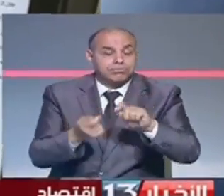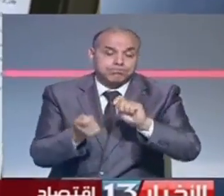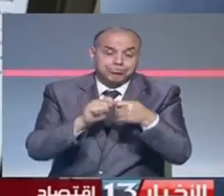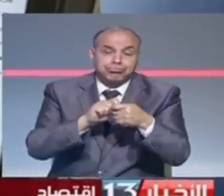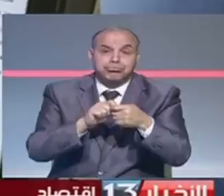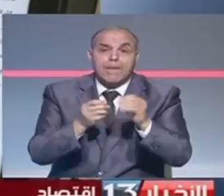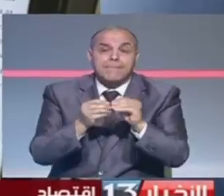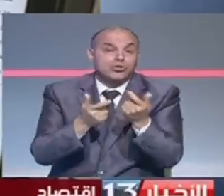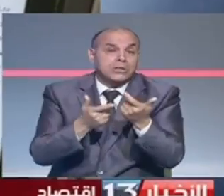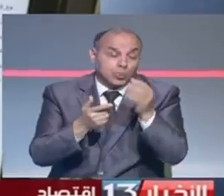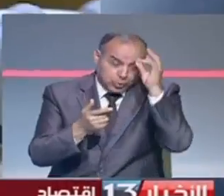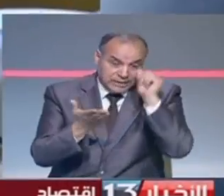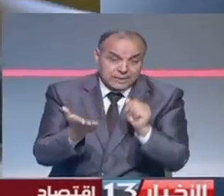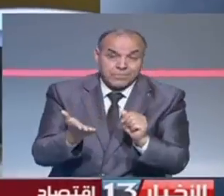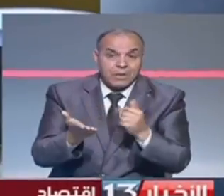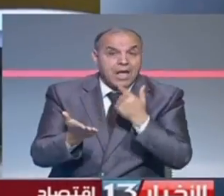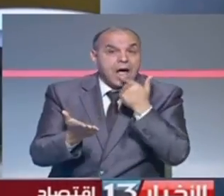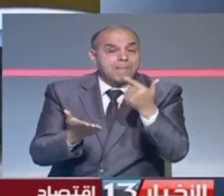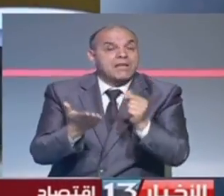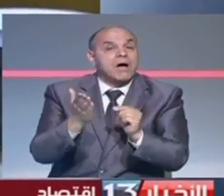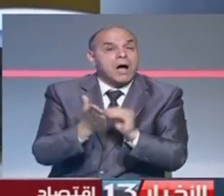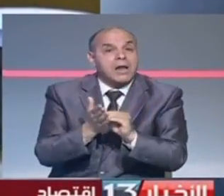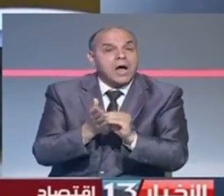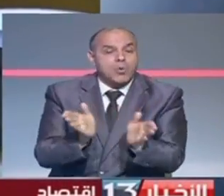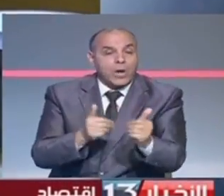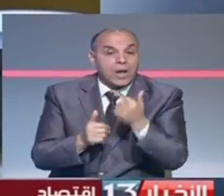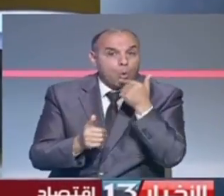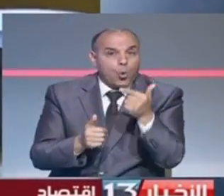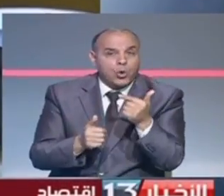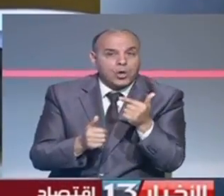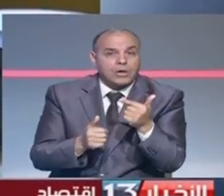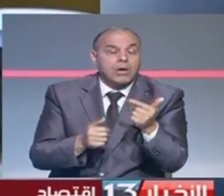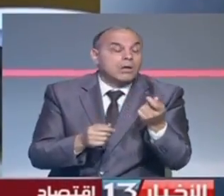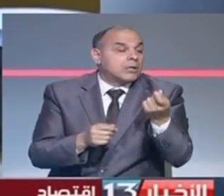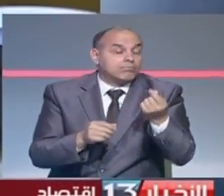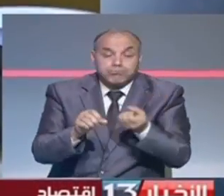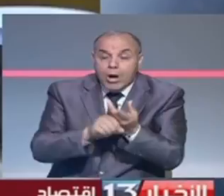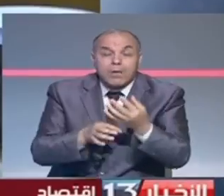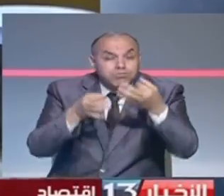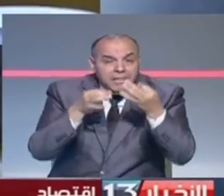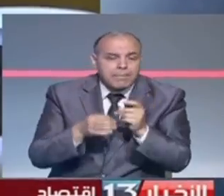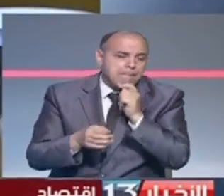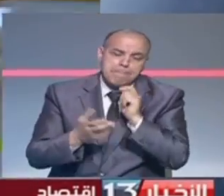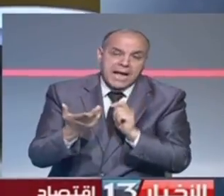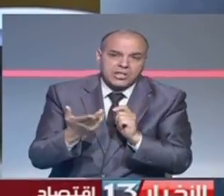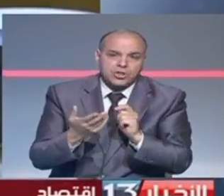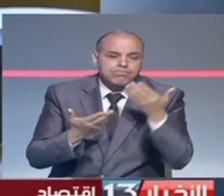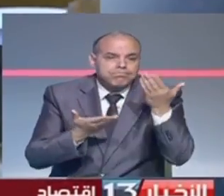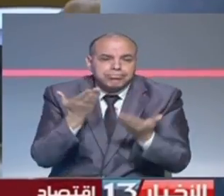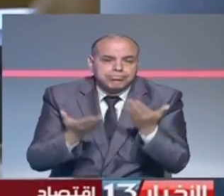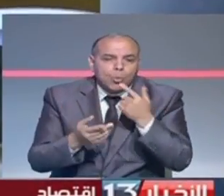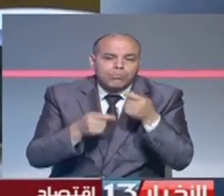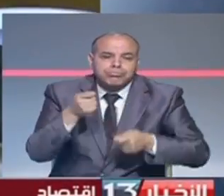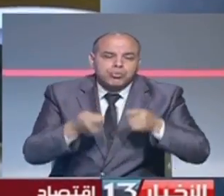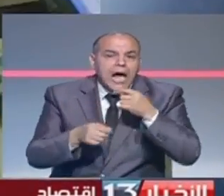الوضع الائتماني للبلاد ومع ذلك قالت الوكاله انها لا تتوفر لديها معلومات كيفيه لتقييم ما اذا